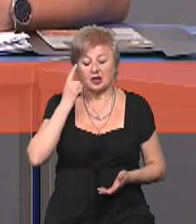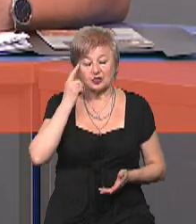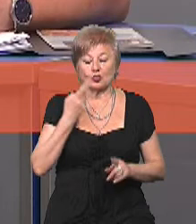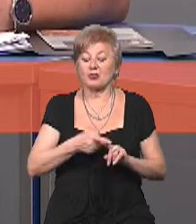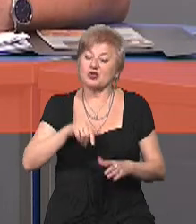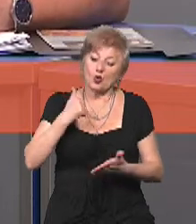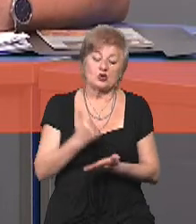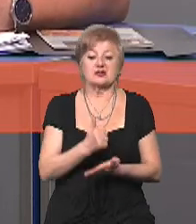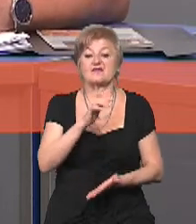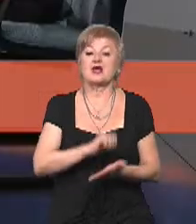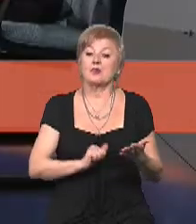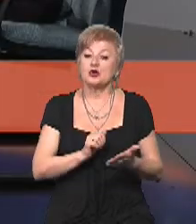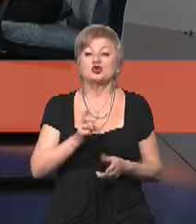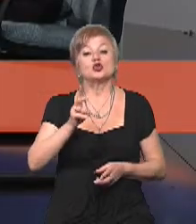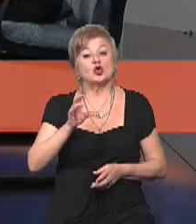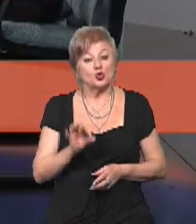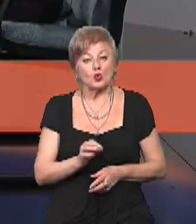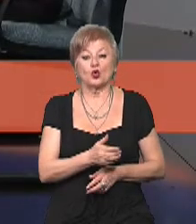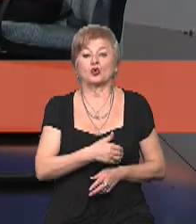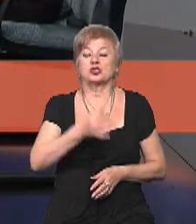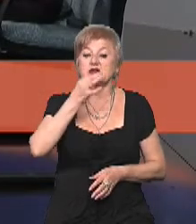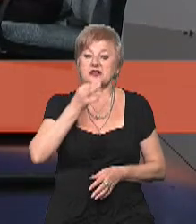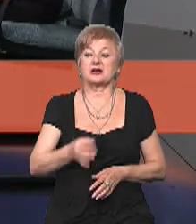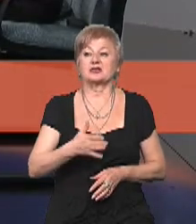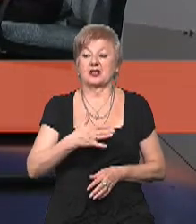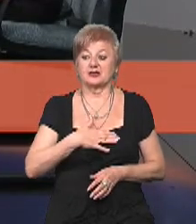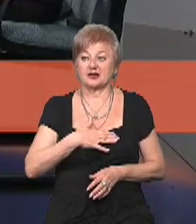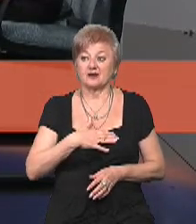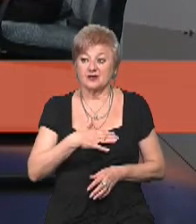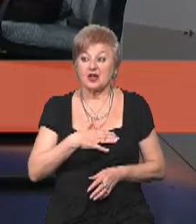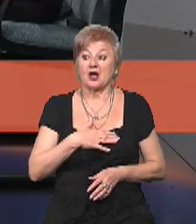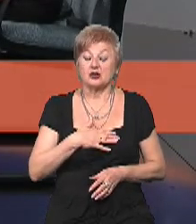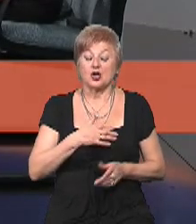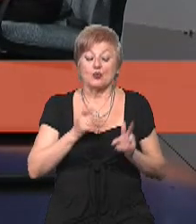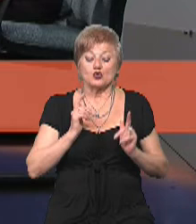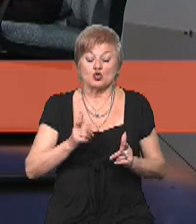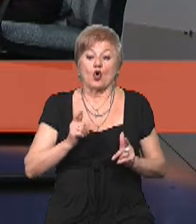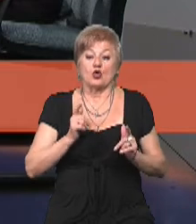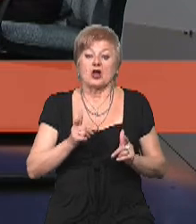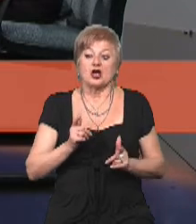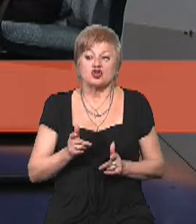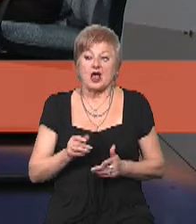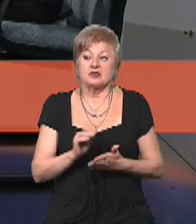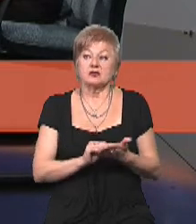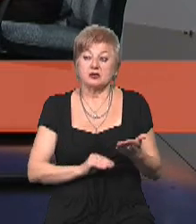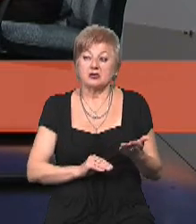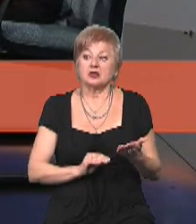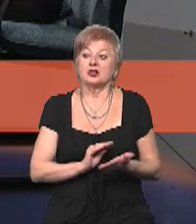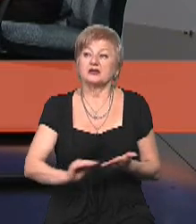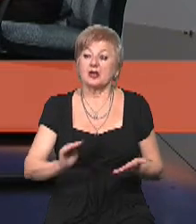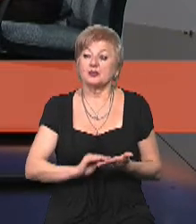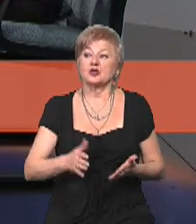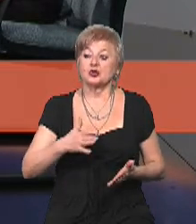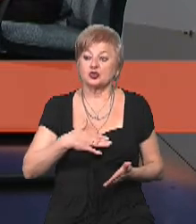основная причина. Но еще хотелось бы сказать, что в нашем действующем отраслевом соглашении горно-металлургического комплекса Украины написано, что